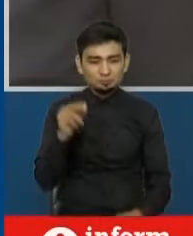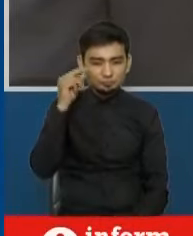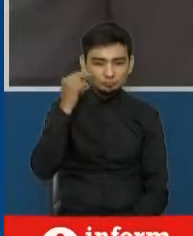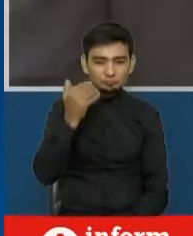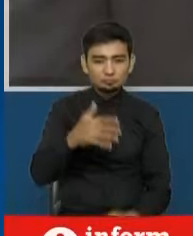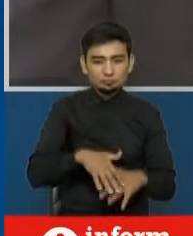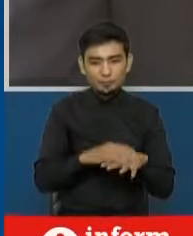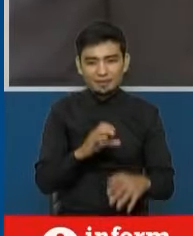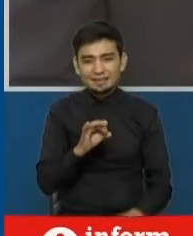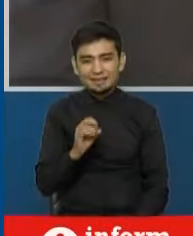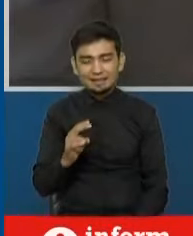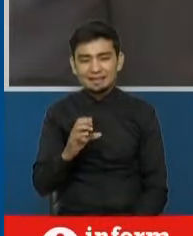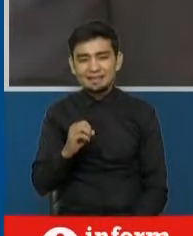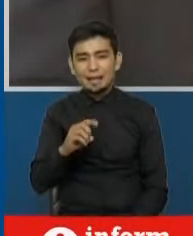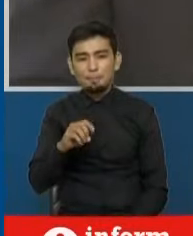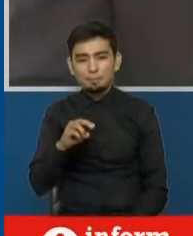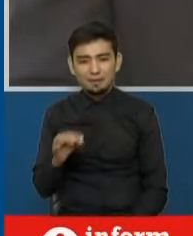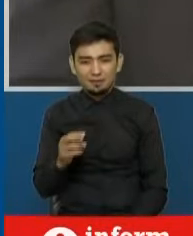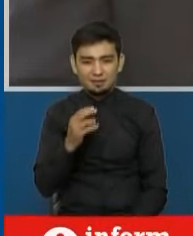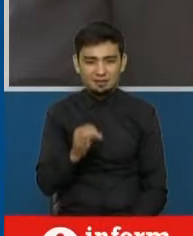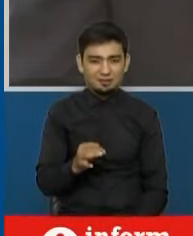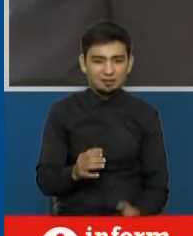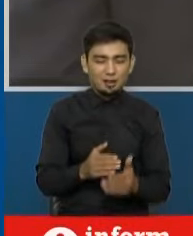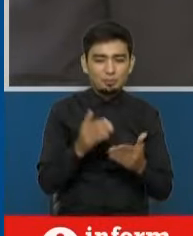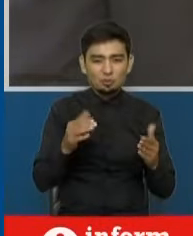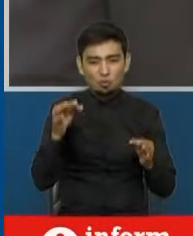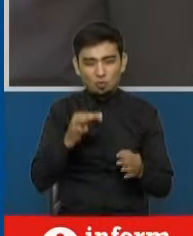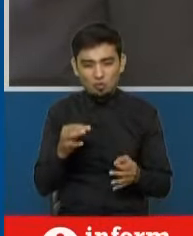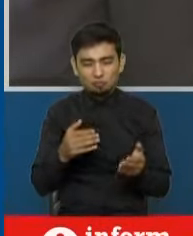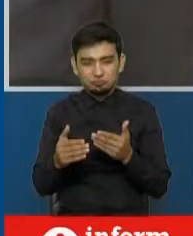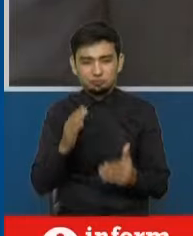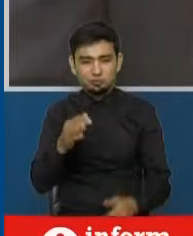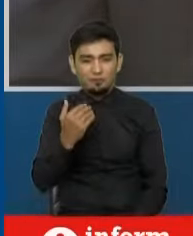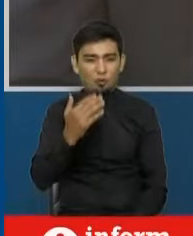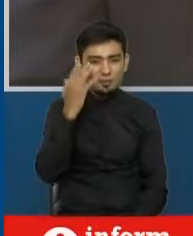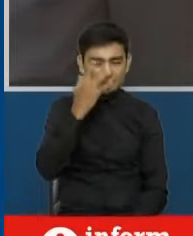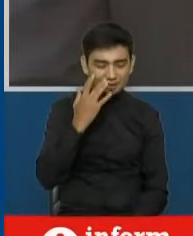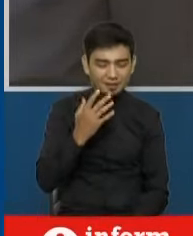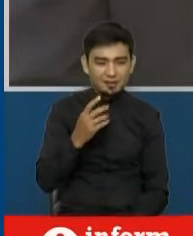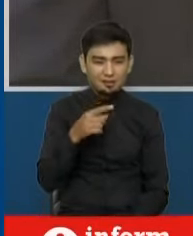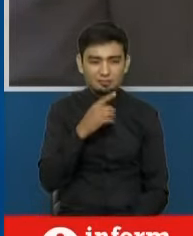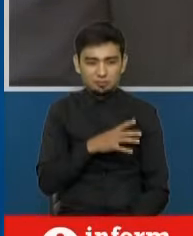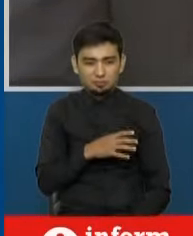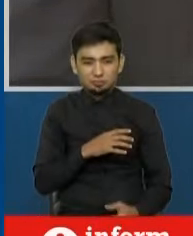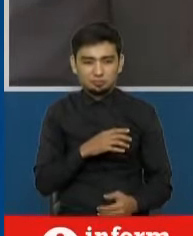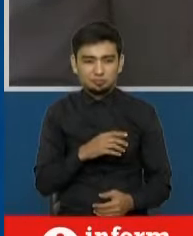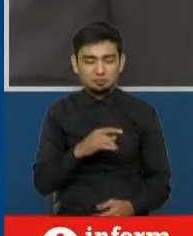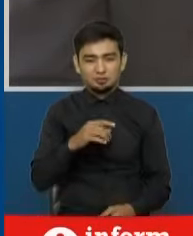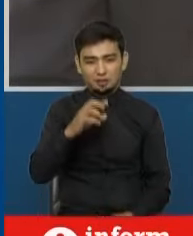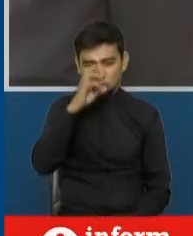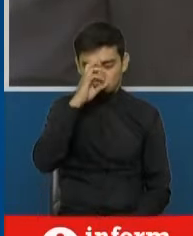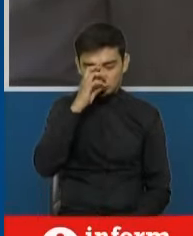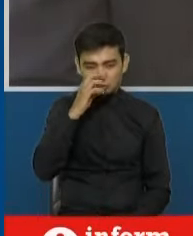Цзиньпин заявил о необходимости наращивания обмена разведданными. По его мнению, это значительно укрепит безопасность